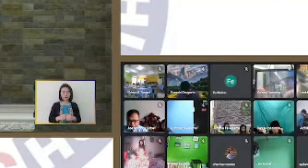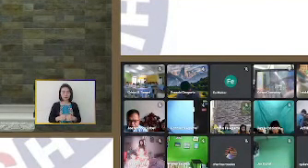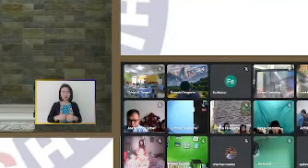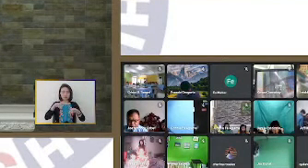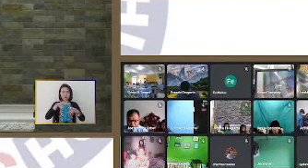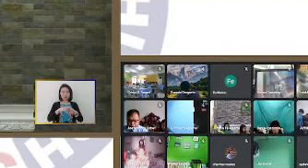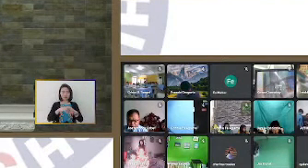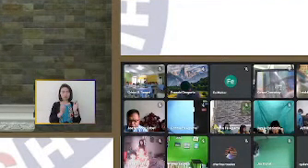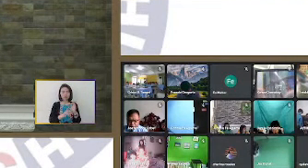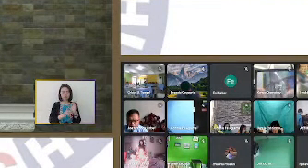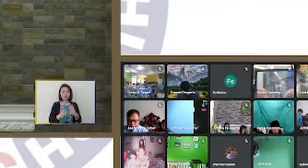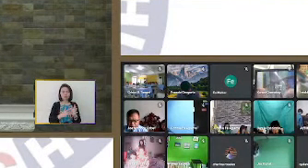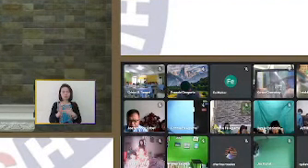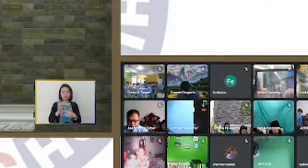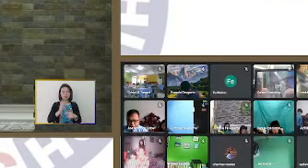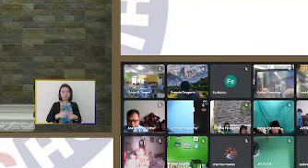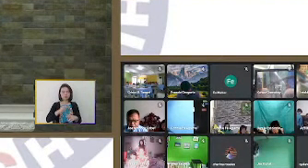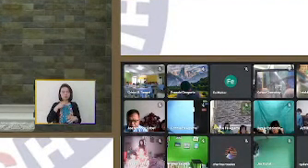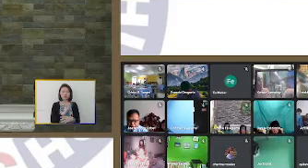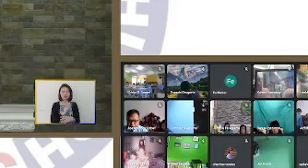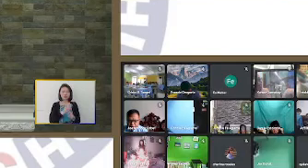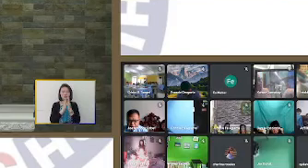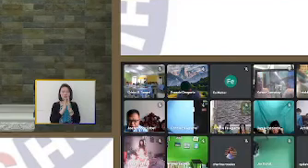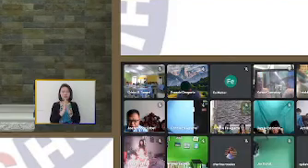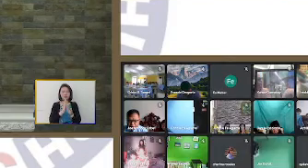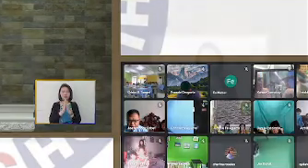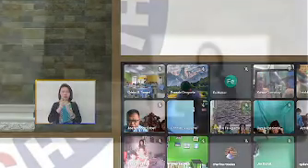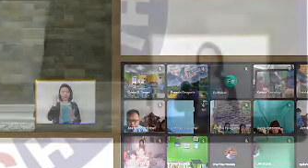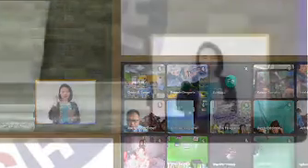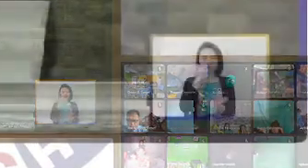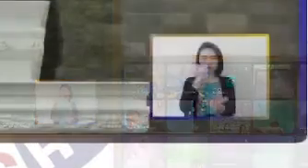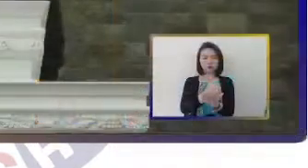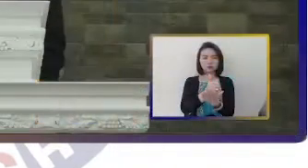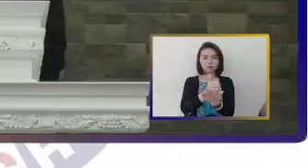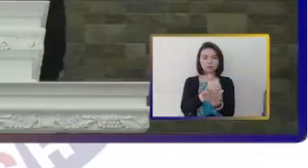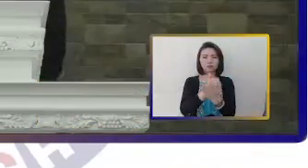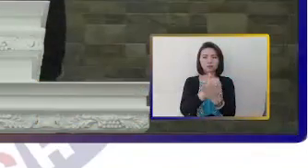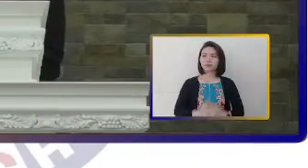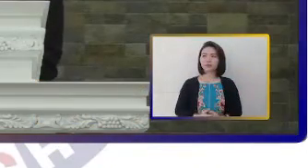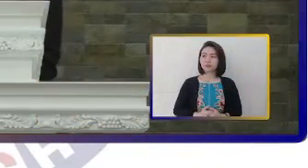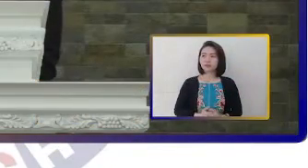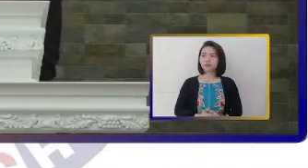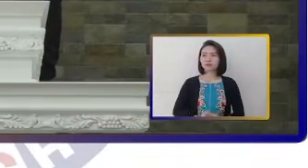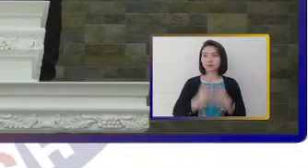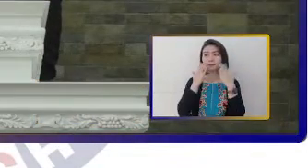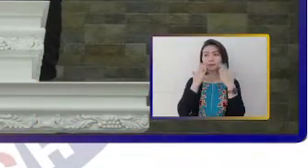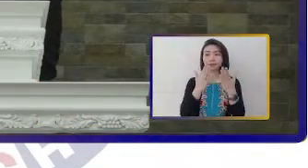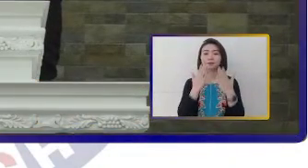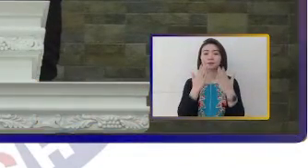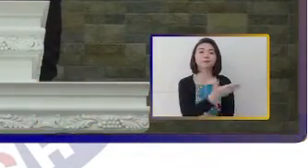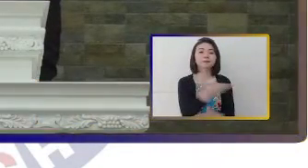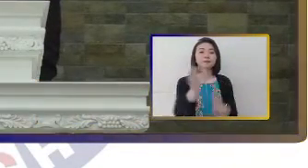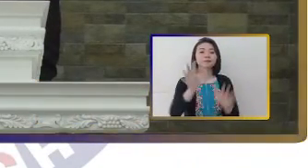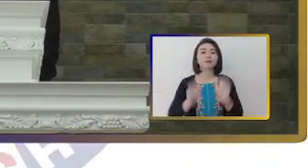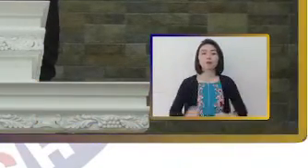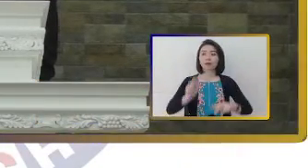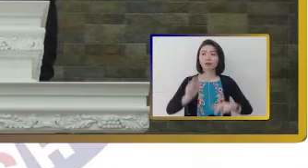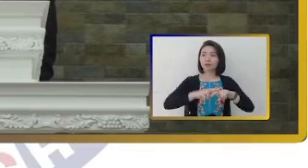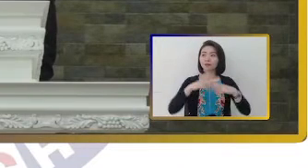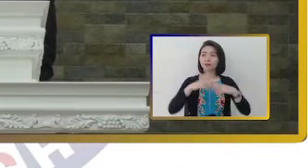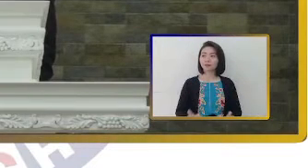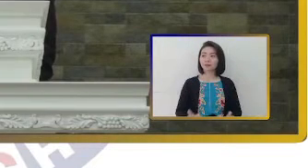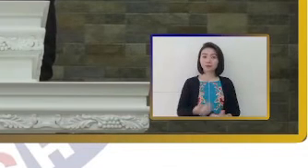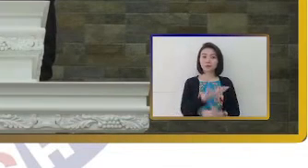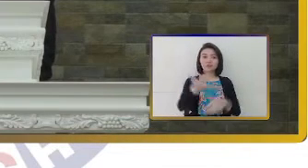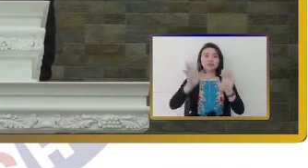In Jesus' name we pray. Amen. All right, thank you. Back to your seats, please. Well, everybody, can shout